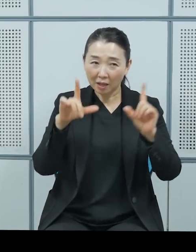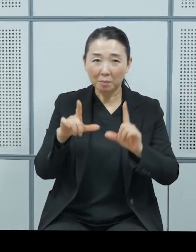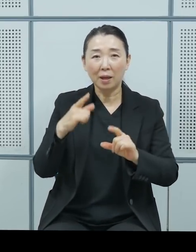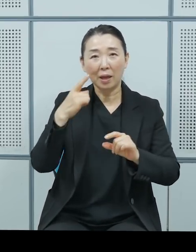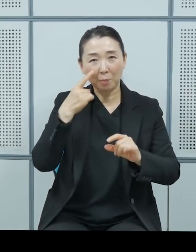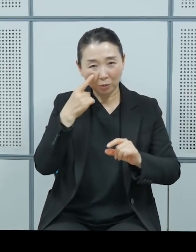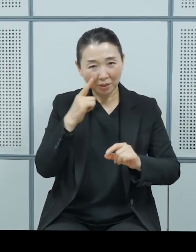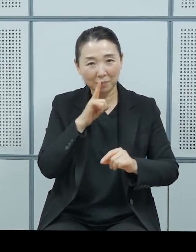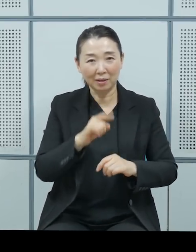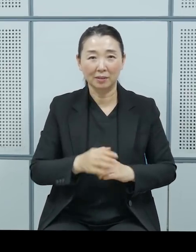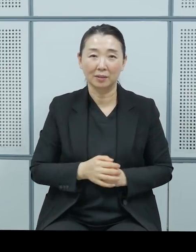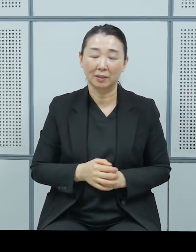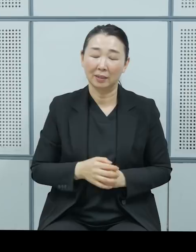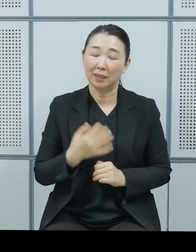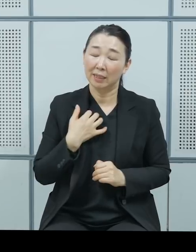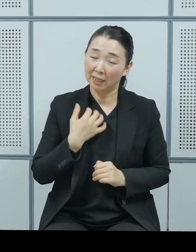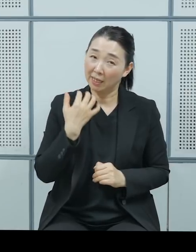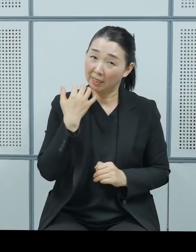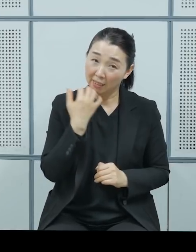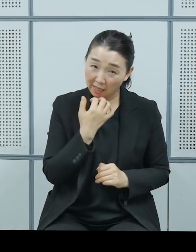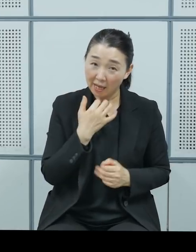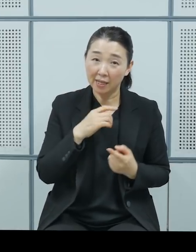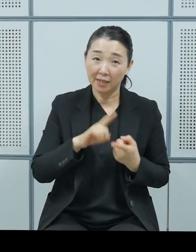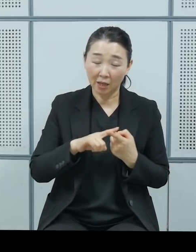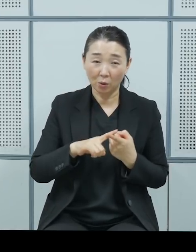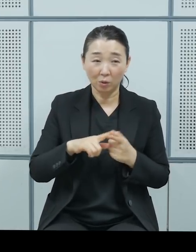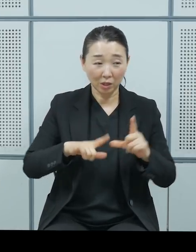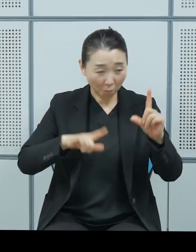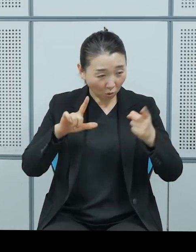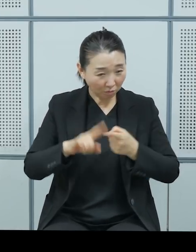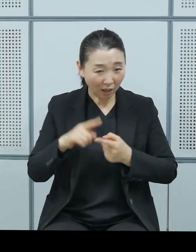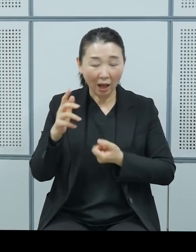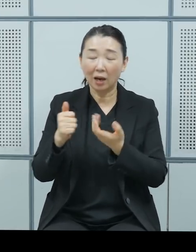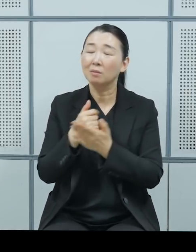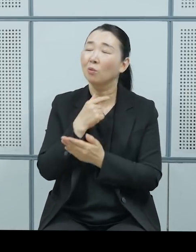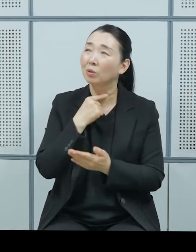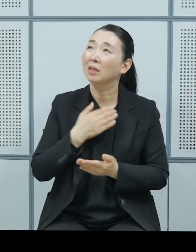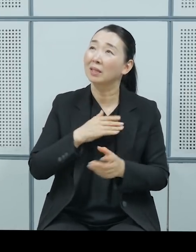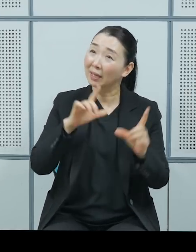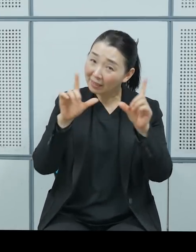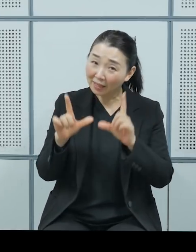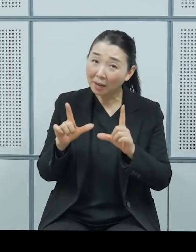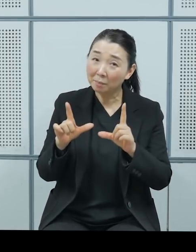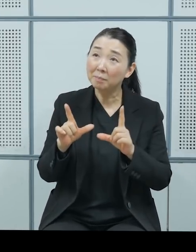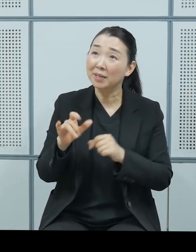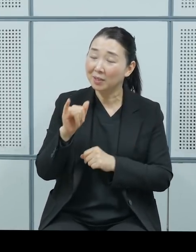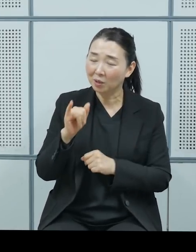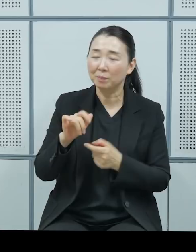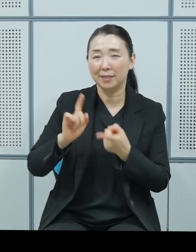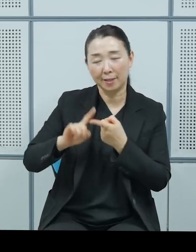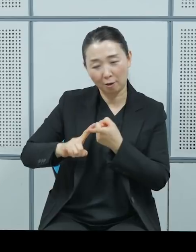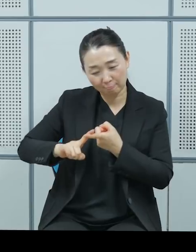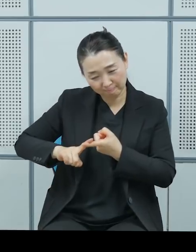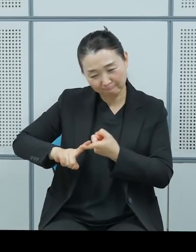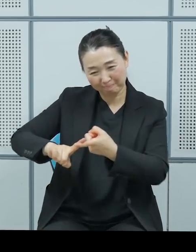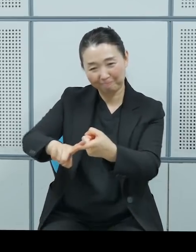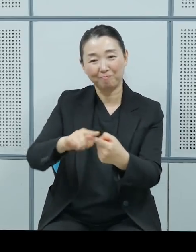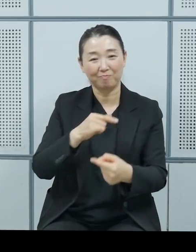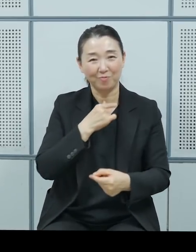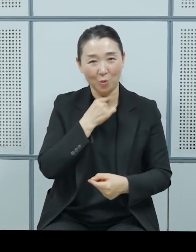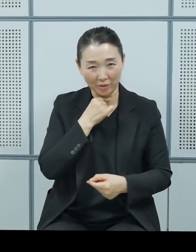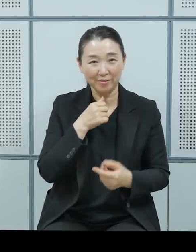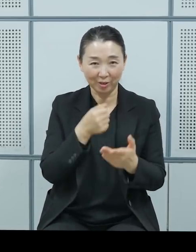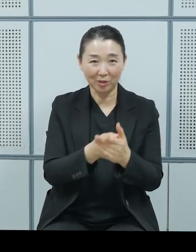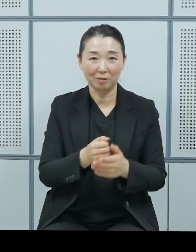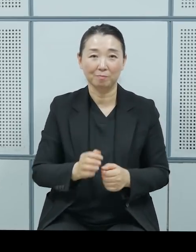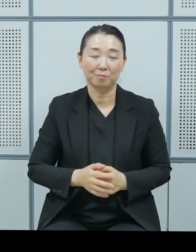살아가자. 내 색깔, 이게 하나님이 내게 원하는 삶이라면 이걸로 간다. 라고 이제